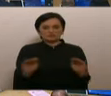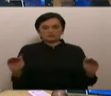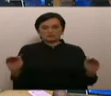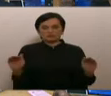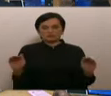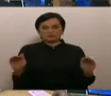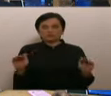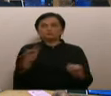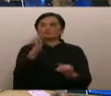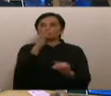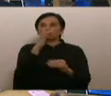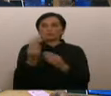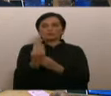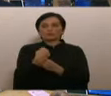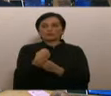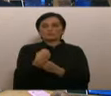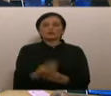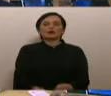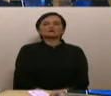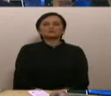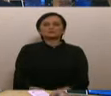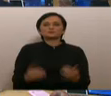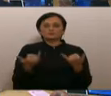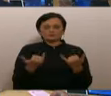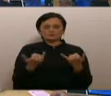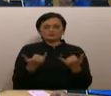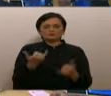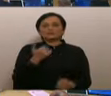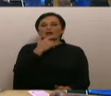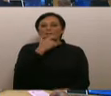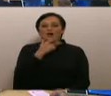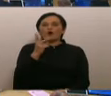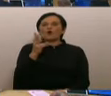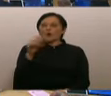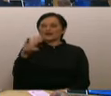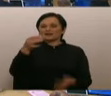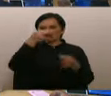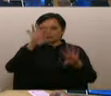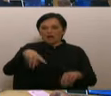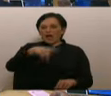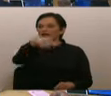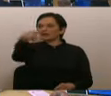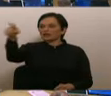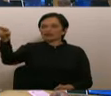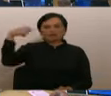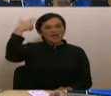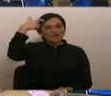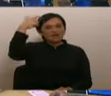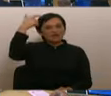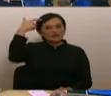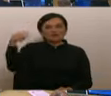დამიმატეთ თუ შეიძლება. დიახ. ეხლა ბატონო კობახიძე და თქვენ მან დანარჩენი სხვა ივანიშვილის